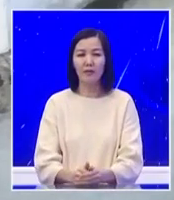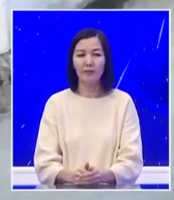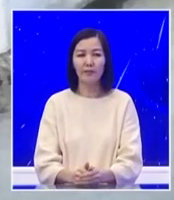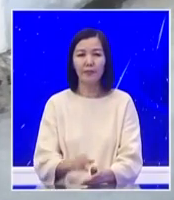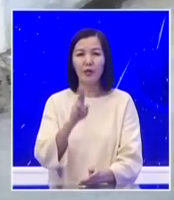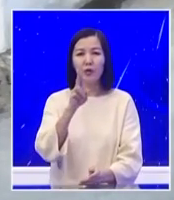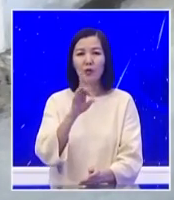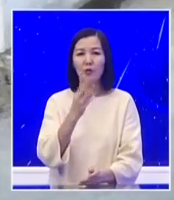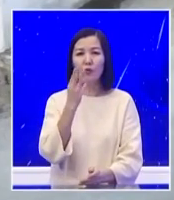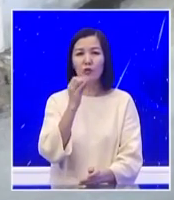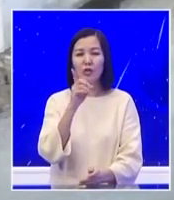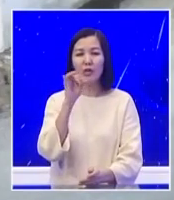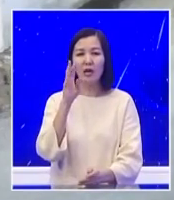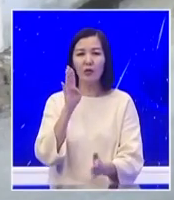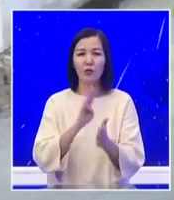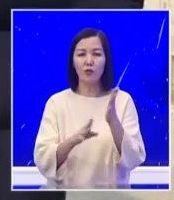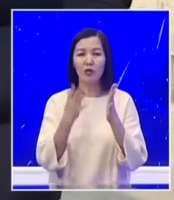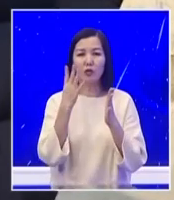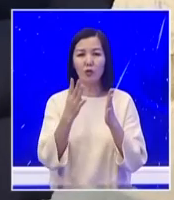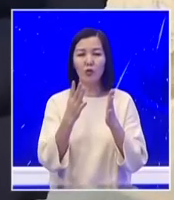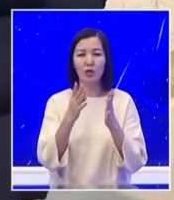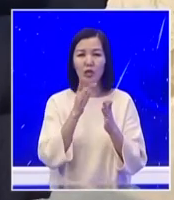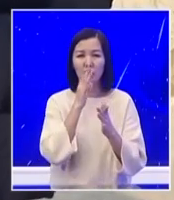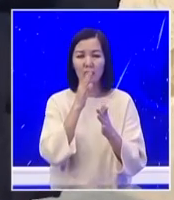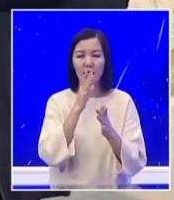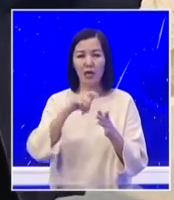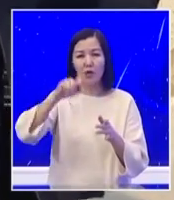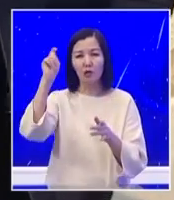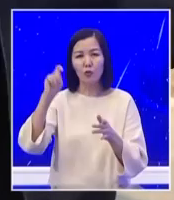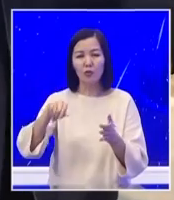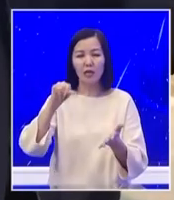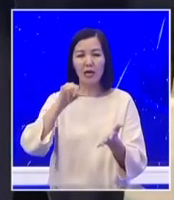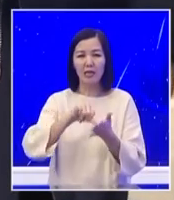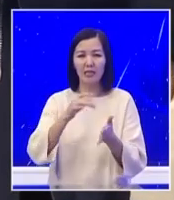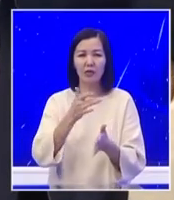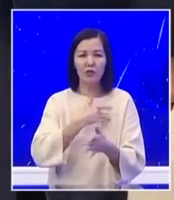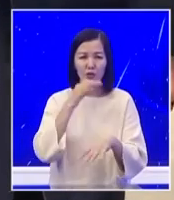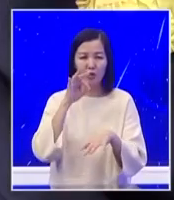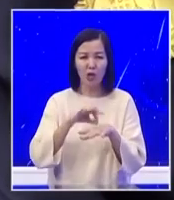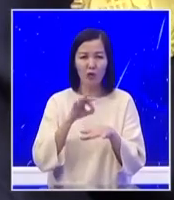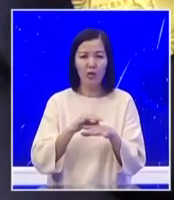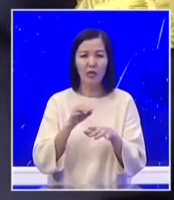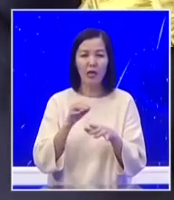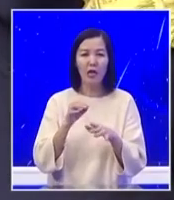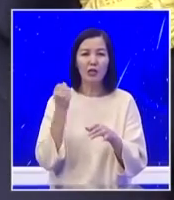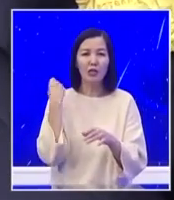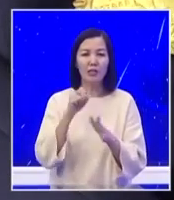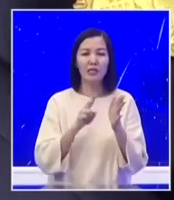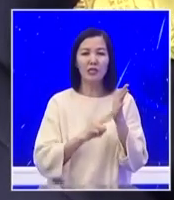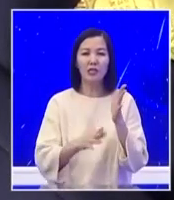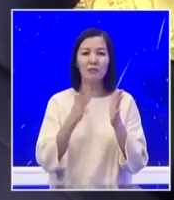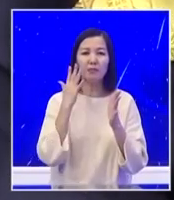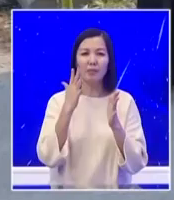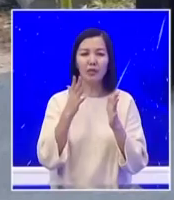Көшерхан Әлімбаев 94 жаста. Ғасыр жасаса да соғыста қырбы жанын тебірентет, жүрегін қозғайды. Женістің 75-ші көктемін көру